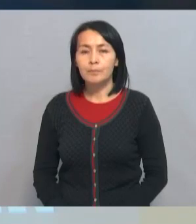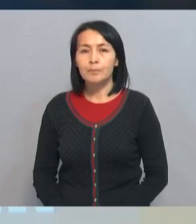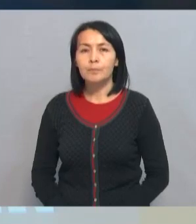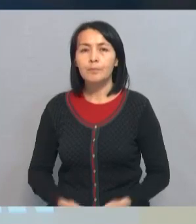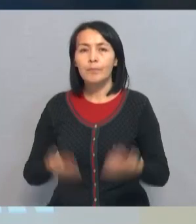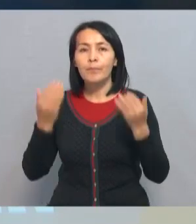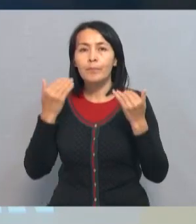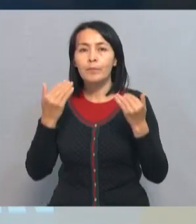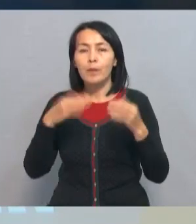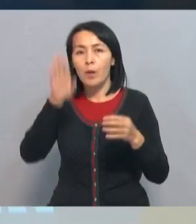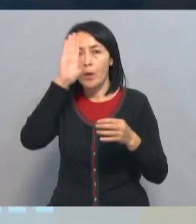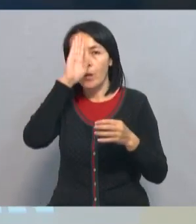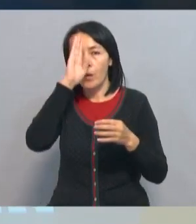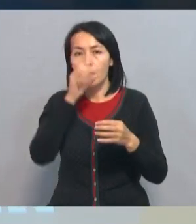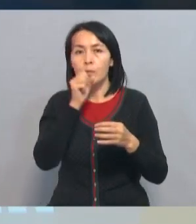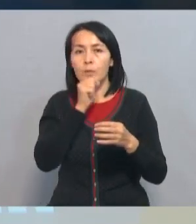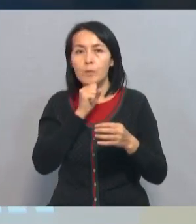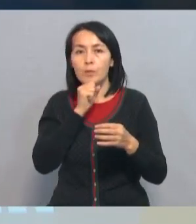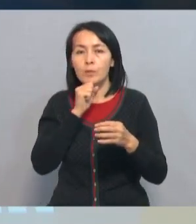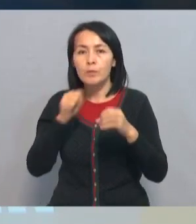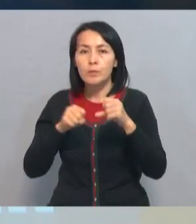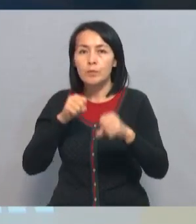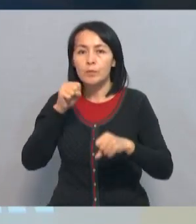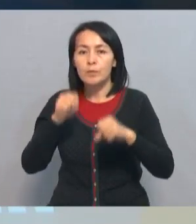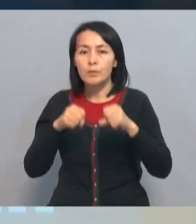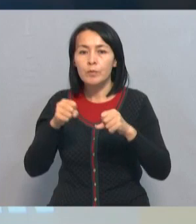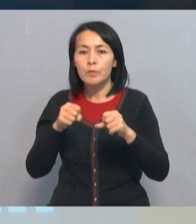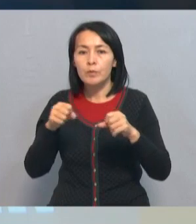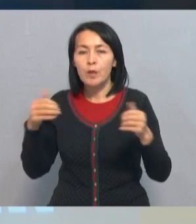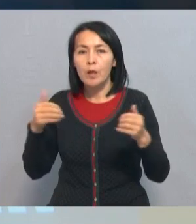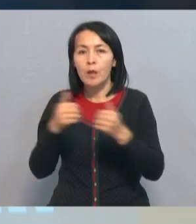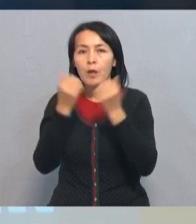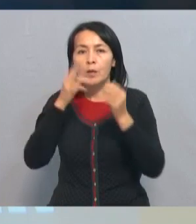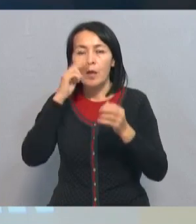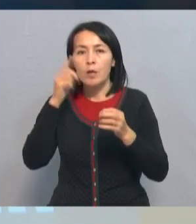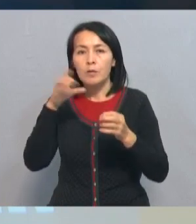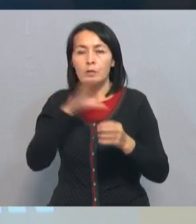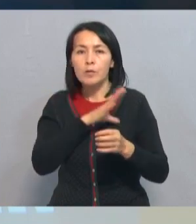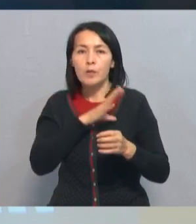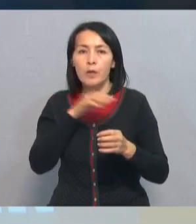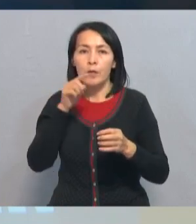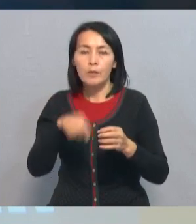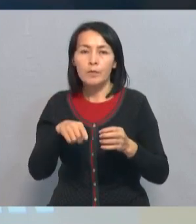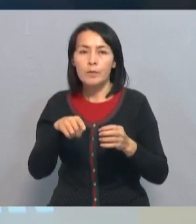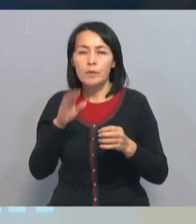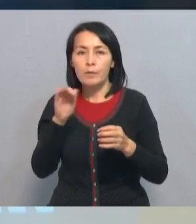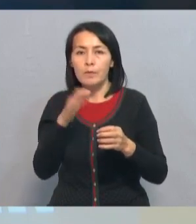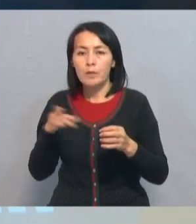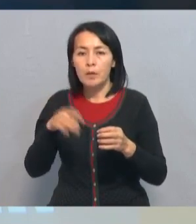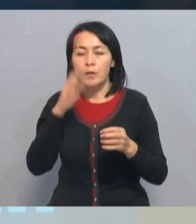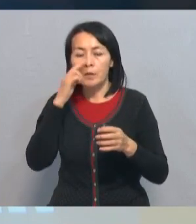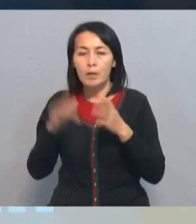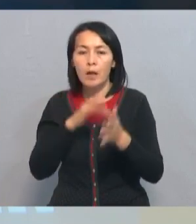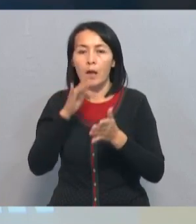Мгновенная карма. Мужчина угнал скутер и попал на нем в аварию в Шымкенте. Случай произошел на территории Аль-Фарабийского района